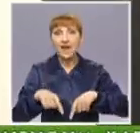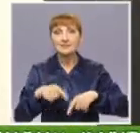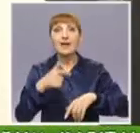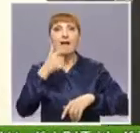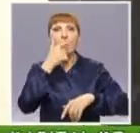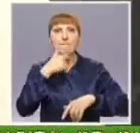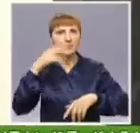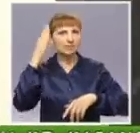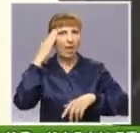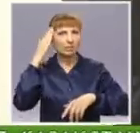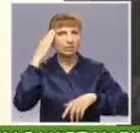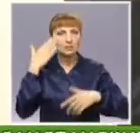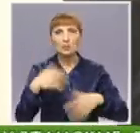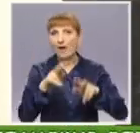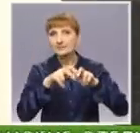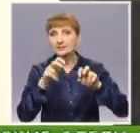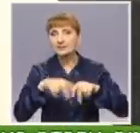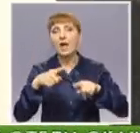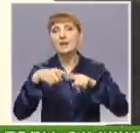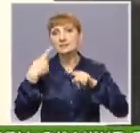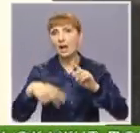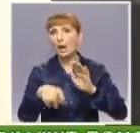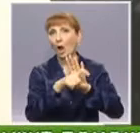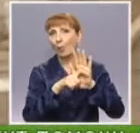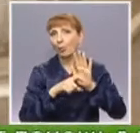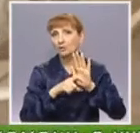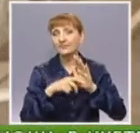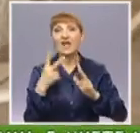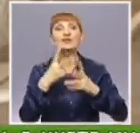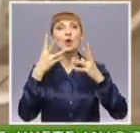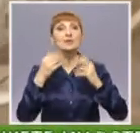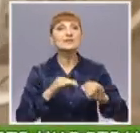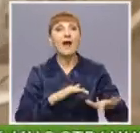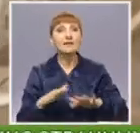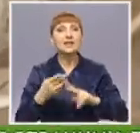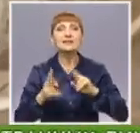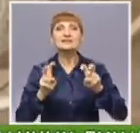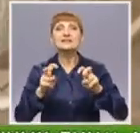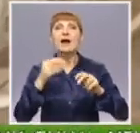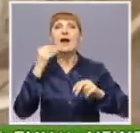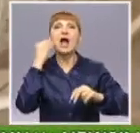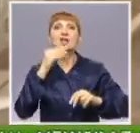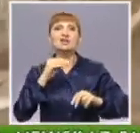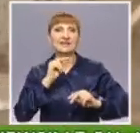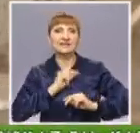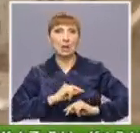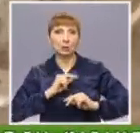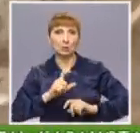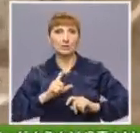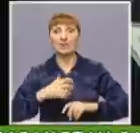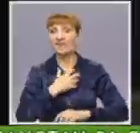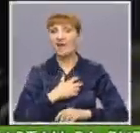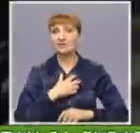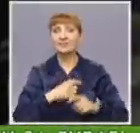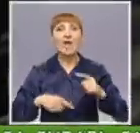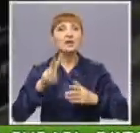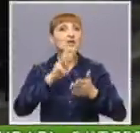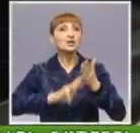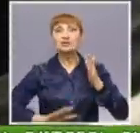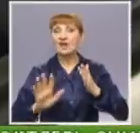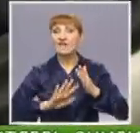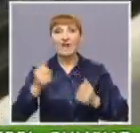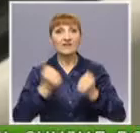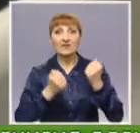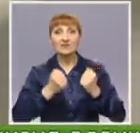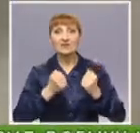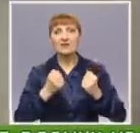компетентность полицейских оценивается отдельным пунктом. Во второй день акции это качество сотрудника было наиважнейшим. Они не штрафовали водителей